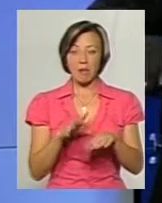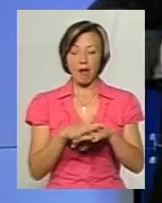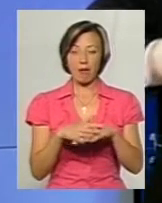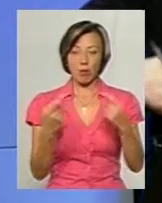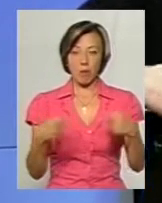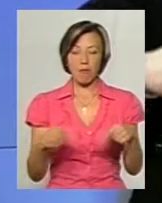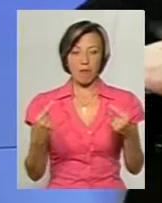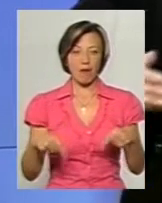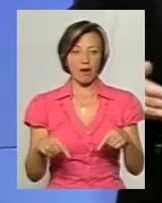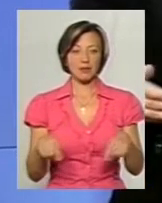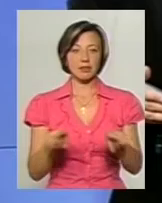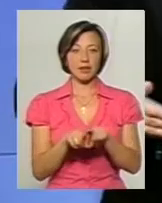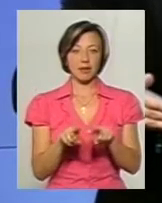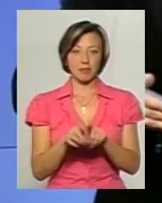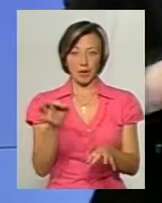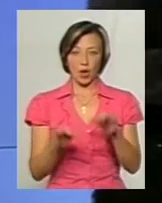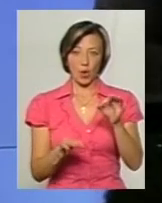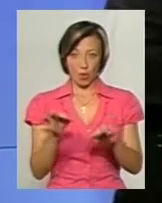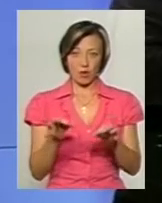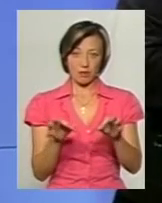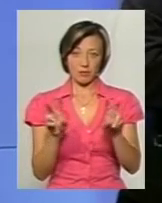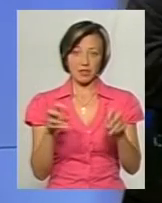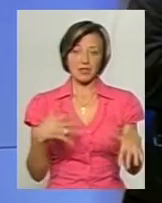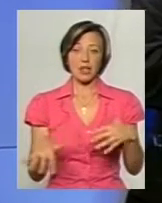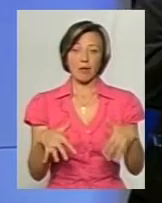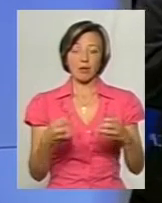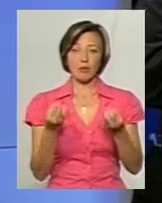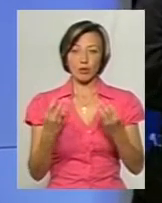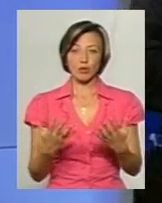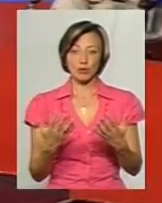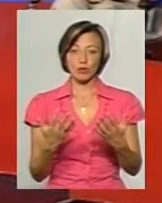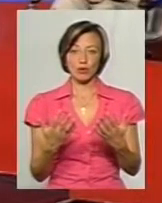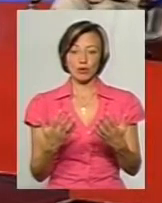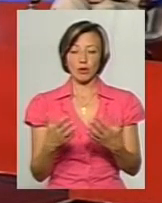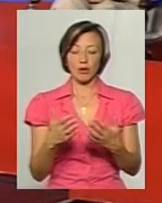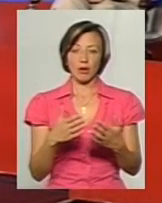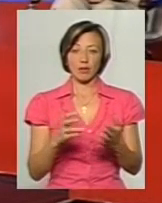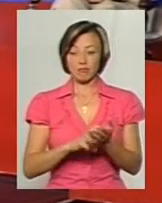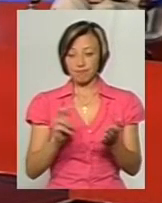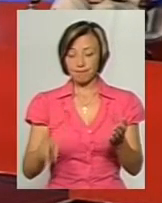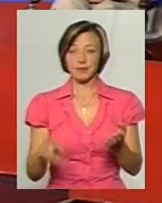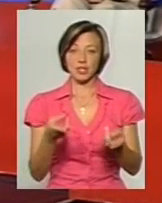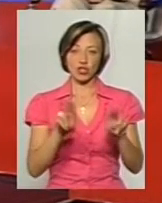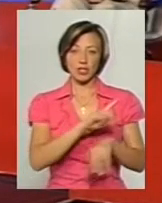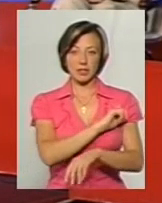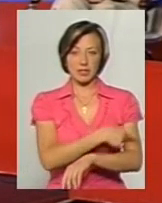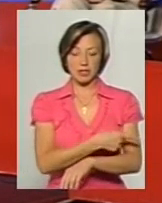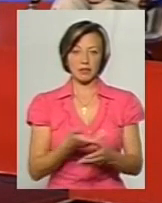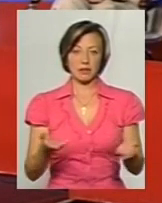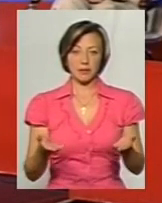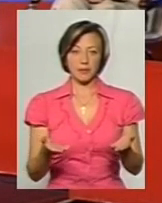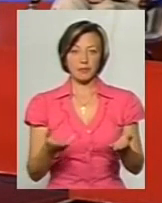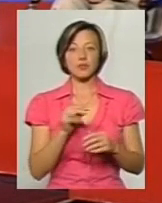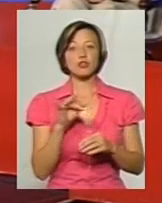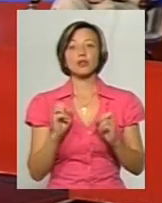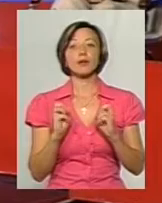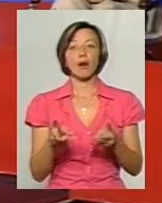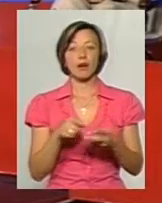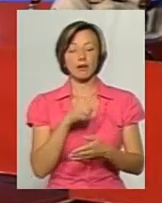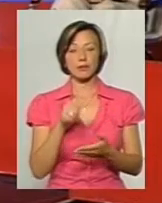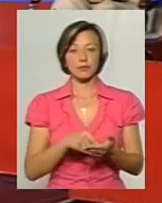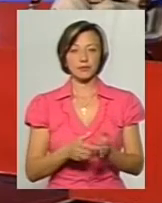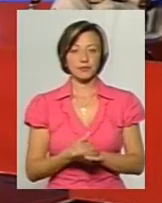таким природнім явищем, тому що слабі, просто слабкі відпадають, сильні залишаються, ми сильні. От. Чи як? Як